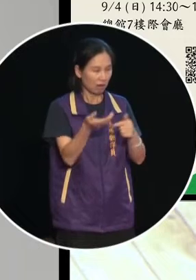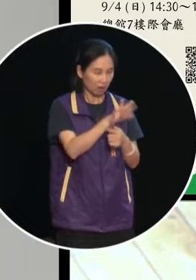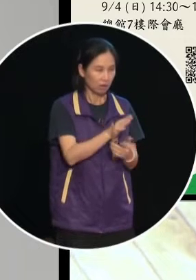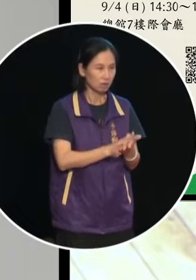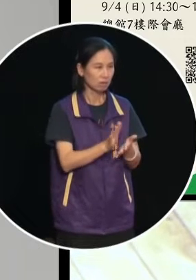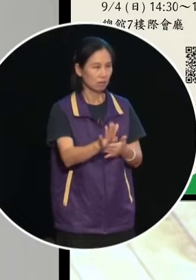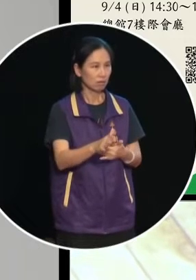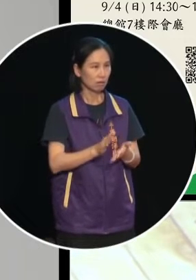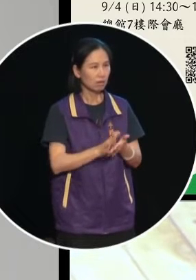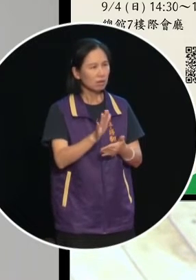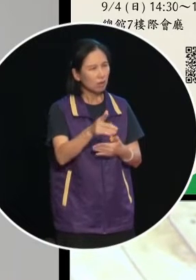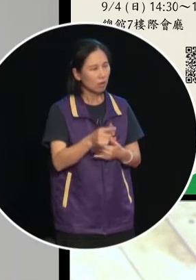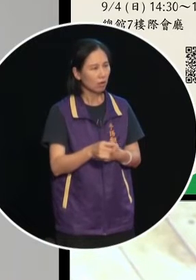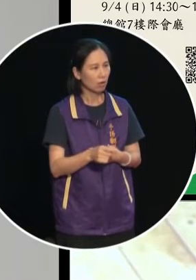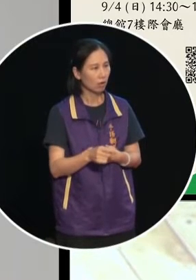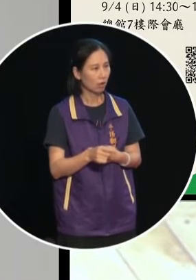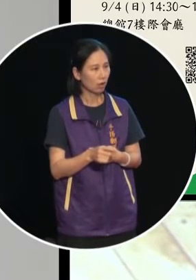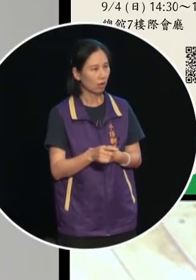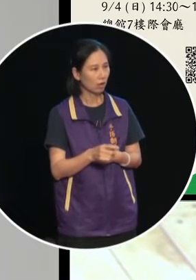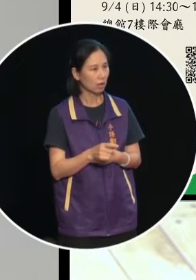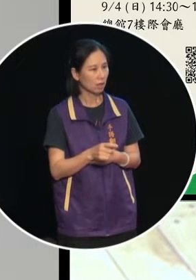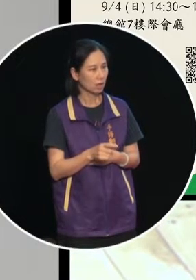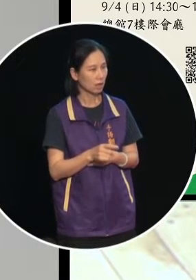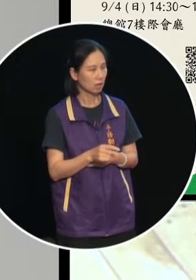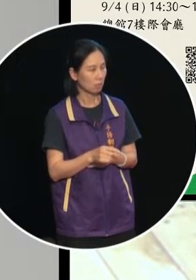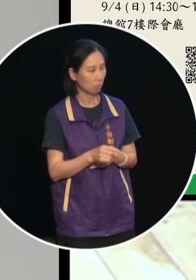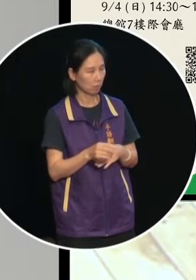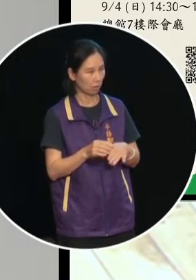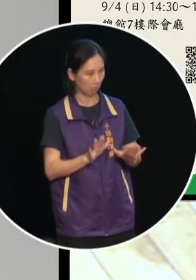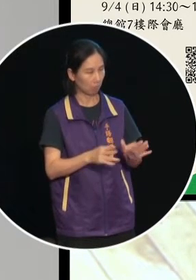要有什么样的50年，就要讲到这一点。